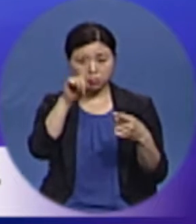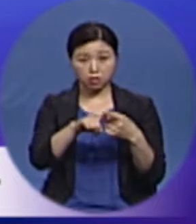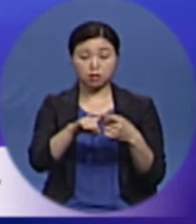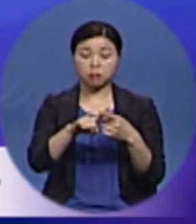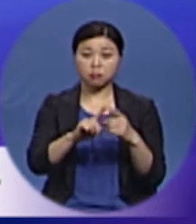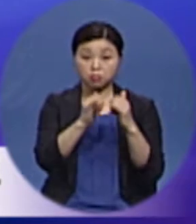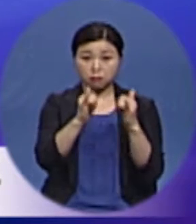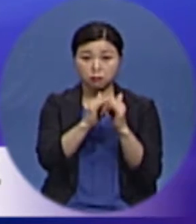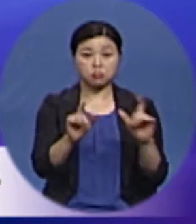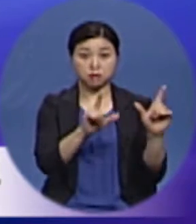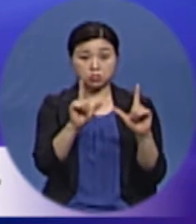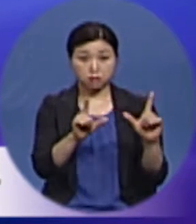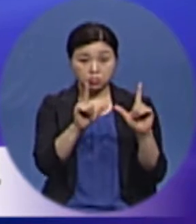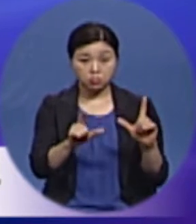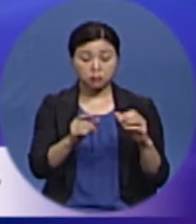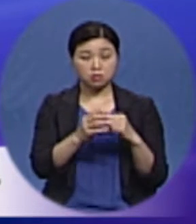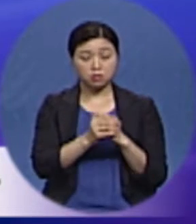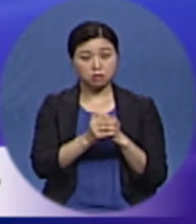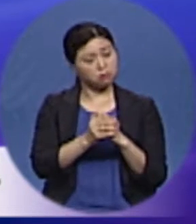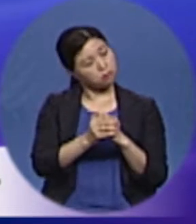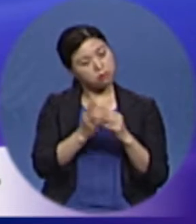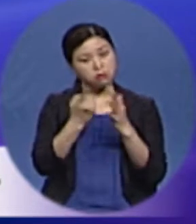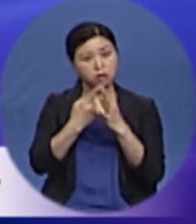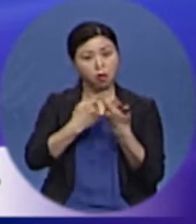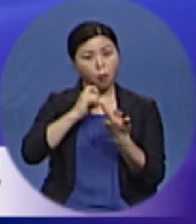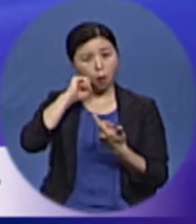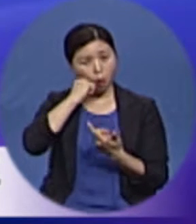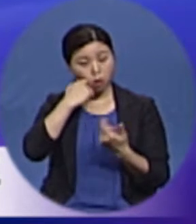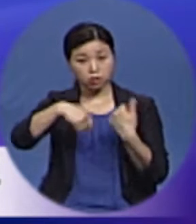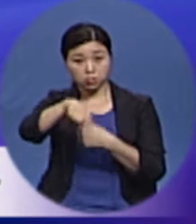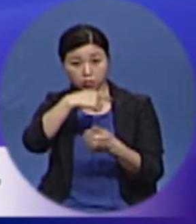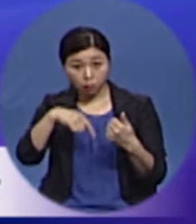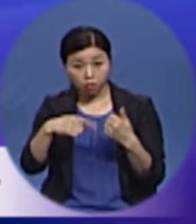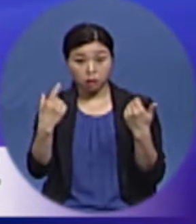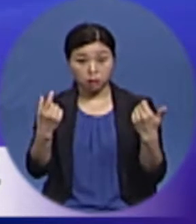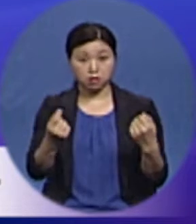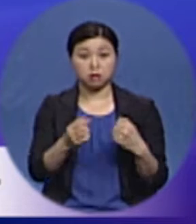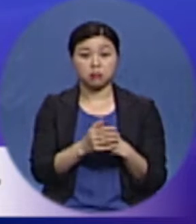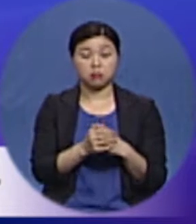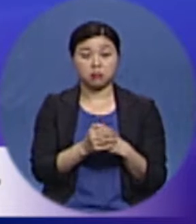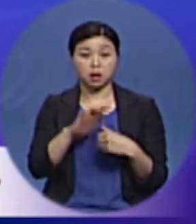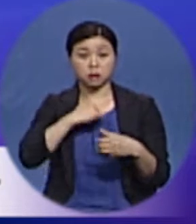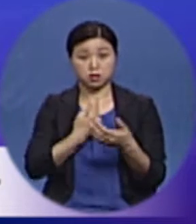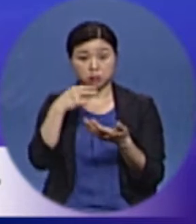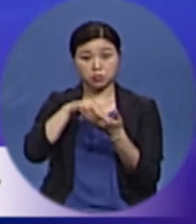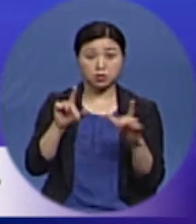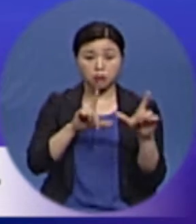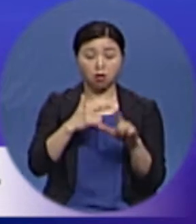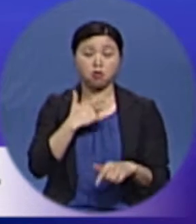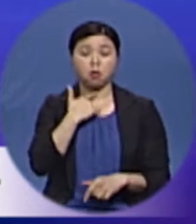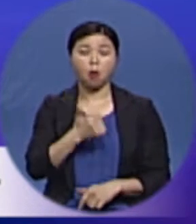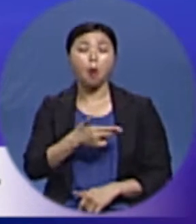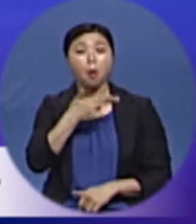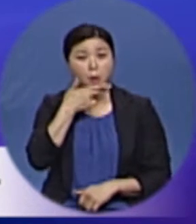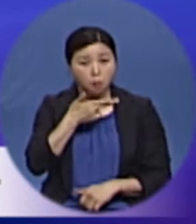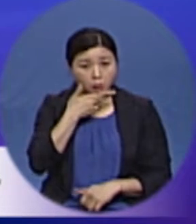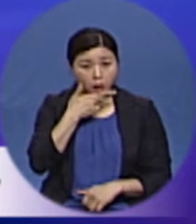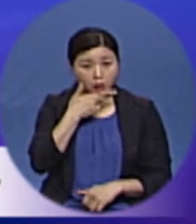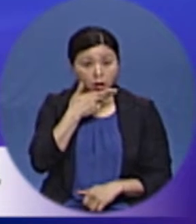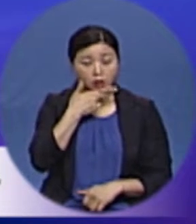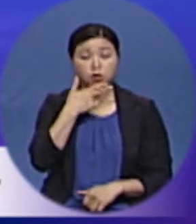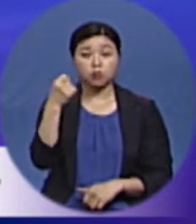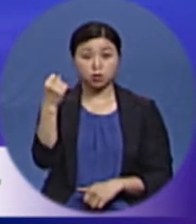살고 있습니다. 상식적으로 이해하기 어려운 일인데요. 이들은 자립생활 경험이 없다는 이유로